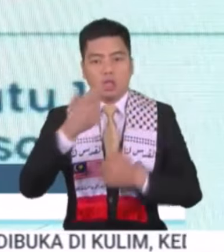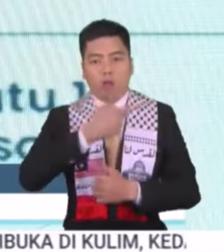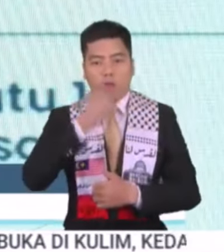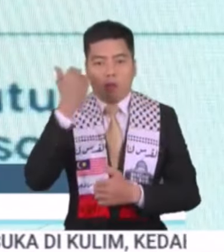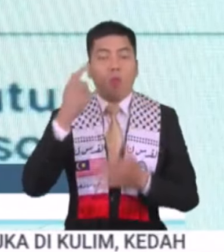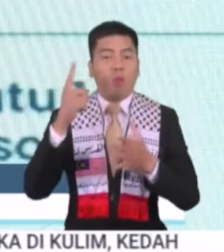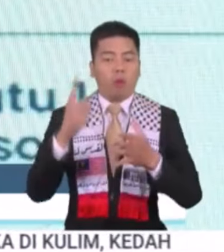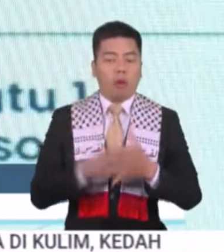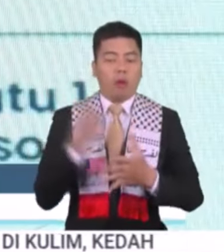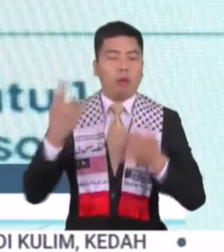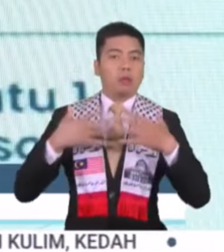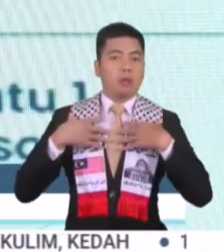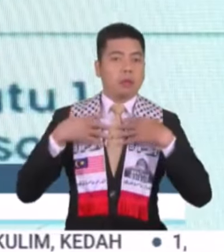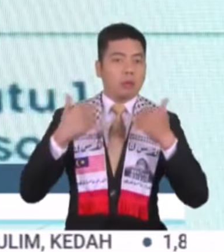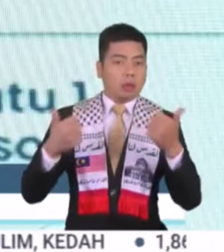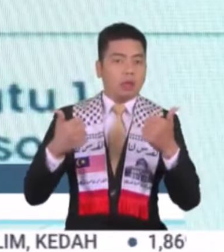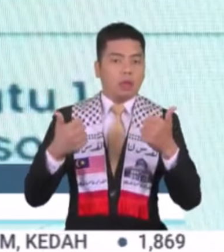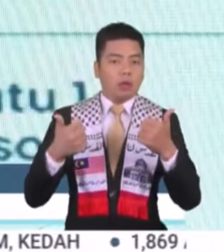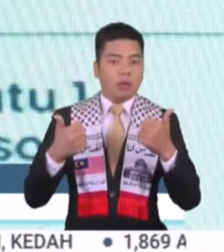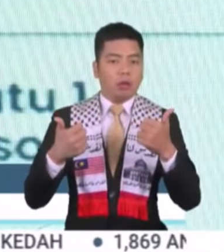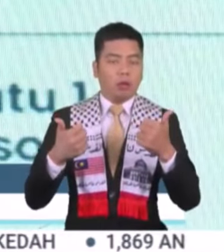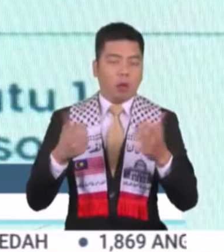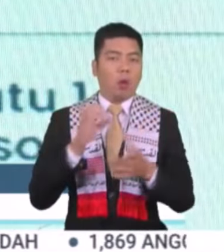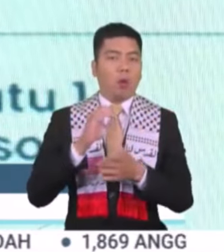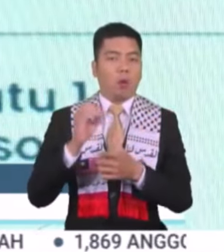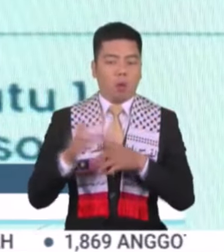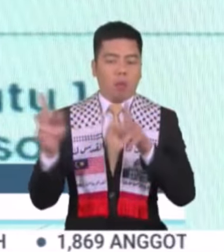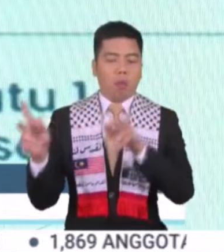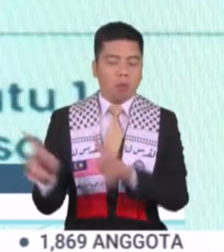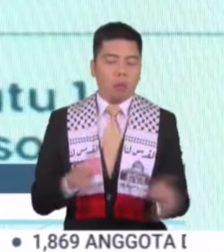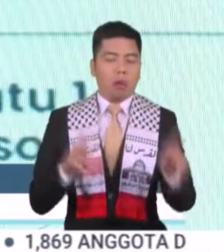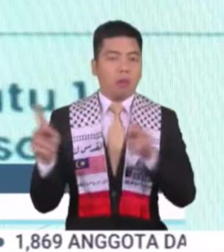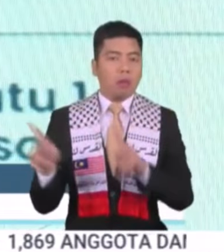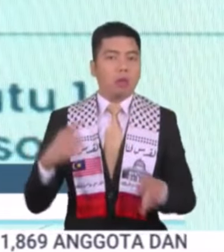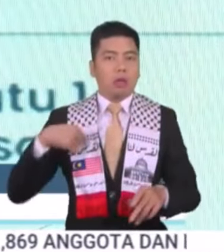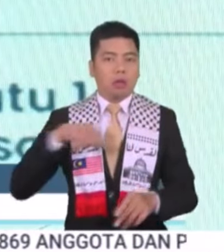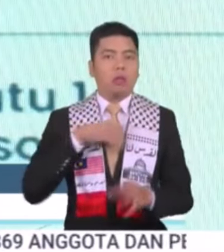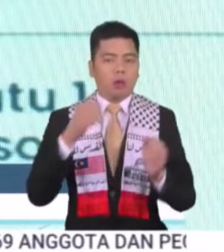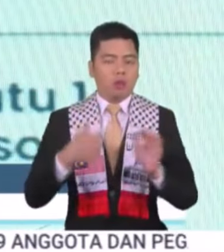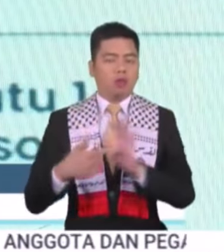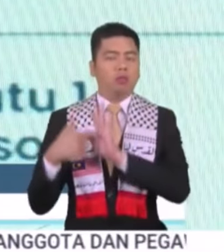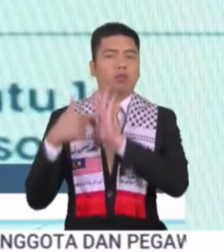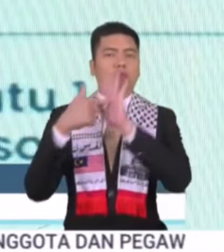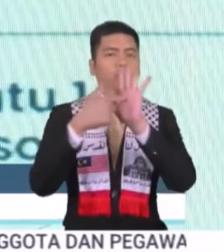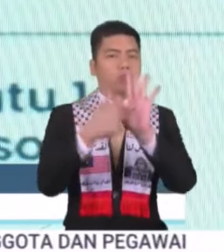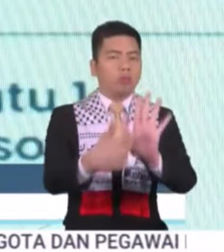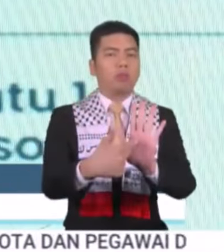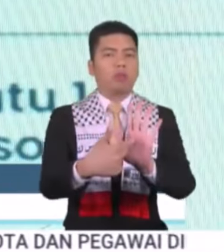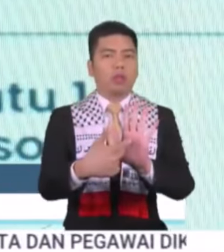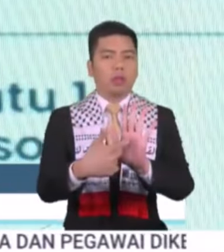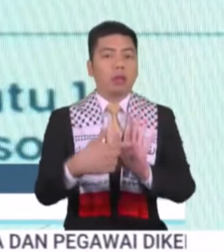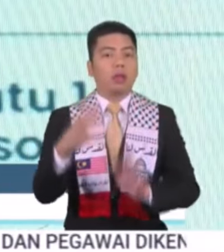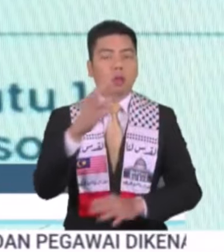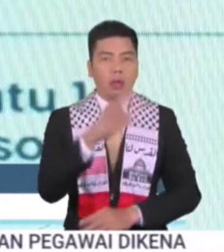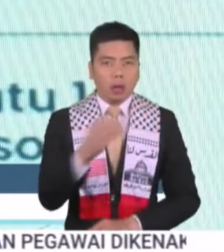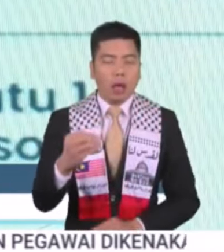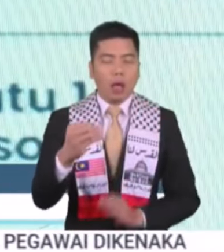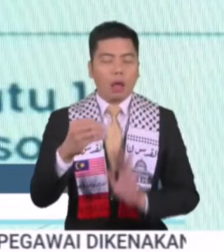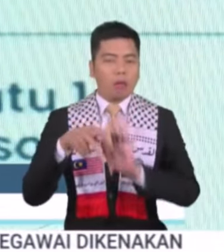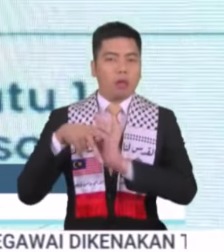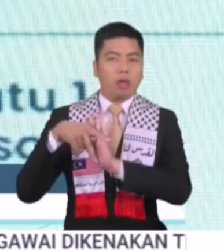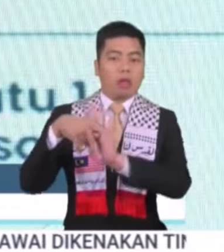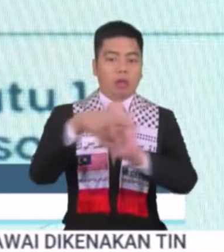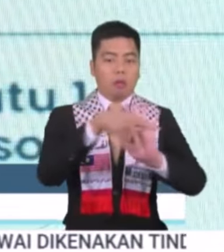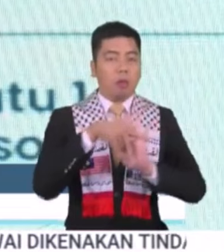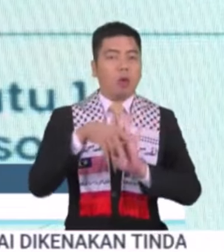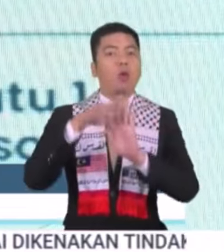bulan kesihatan ataupun dasar yang literasi yang kita nak perkenalkan ini dan juga kempen